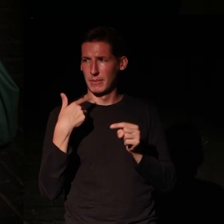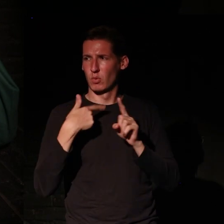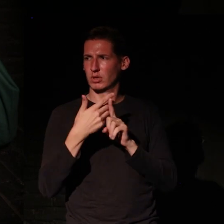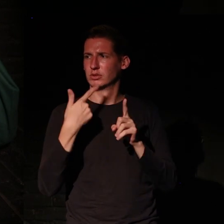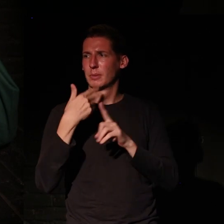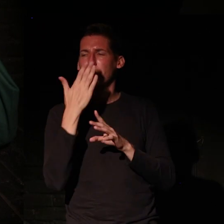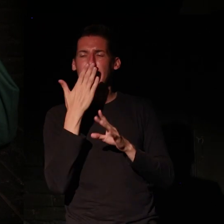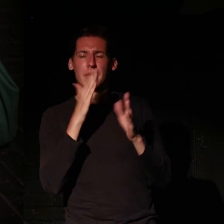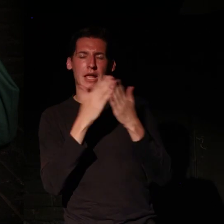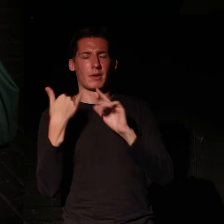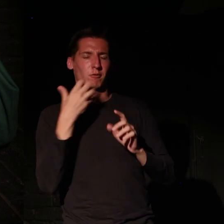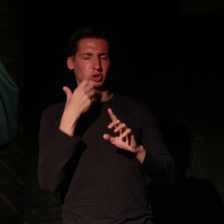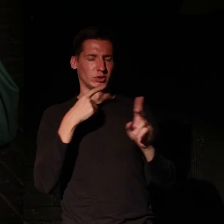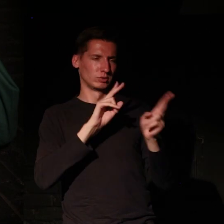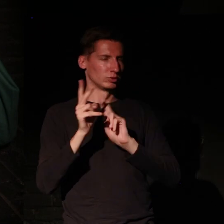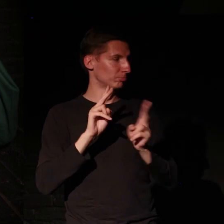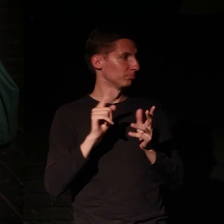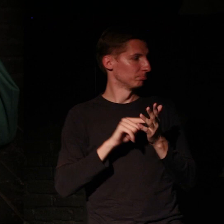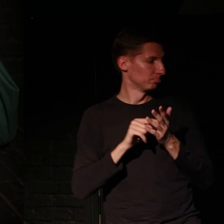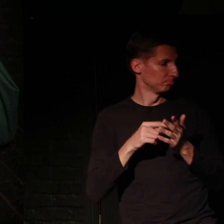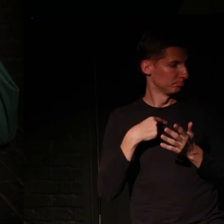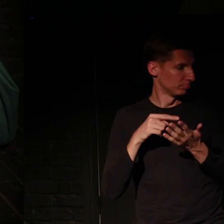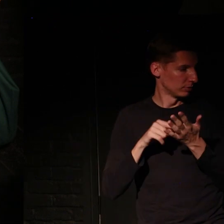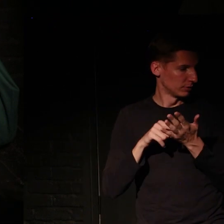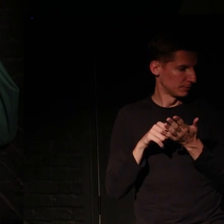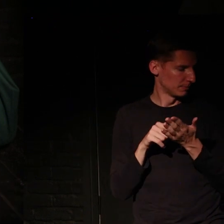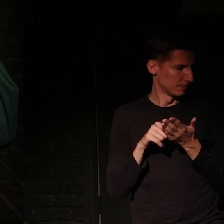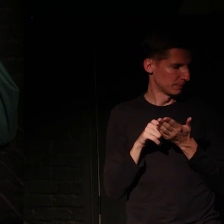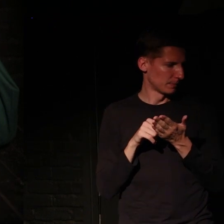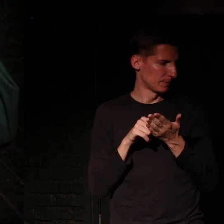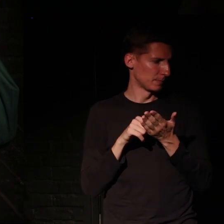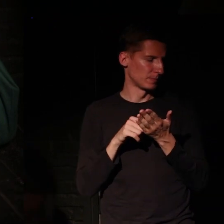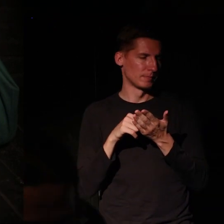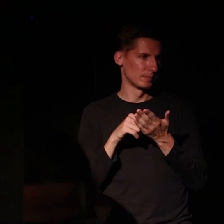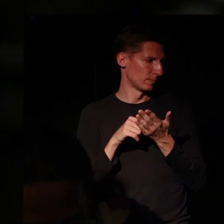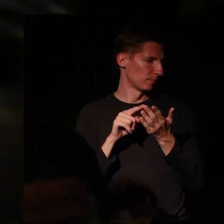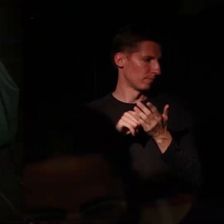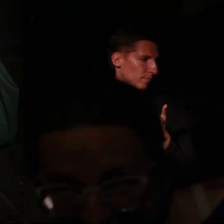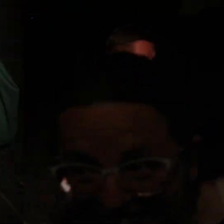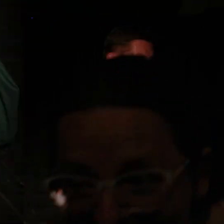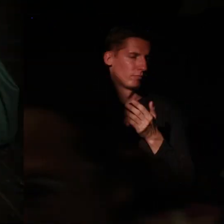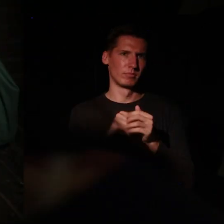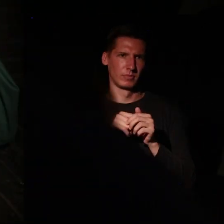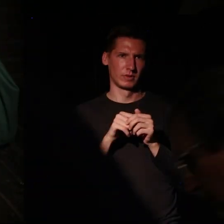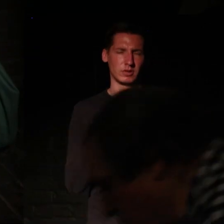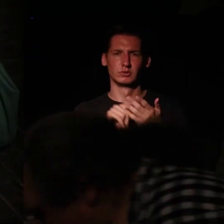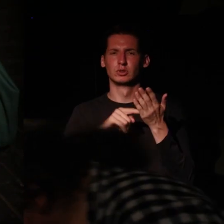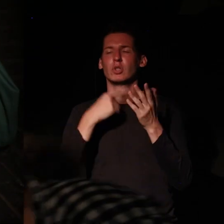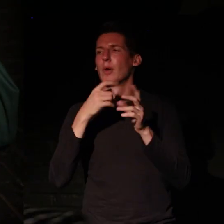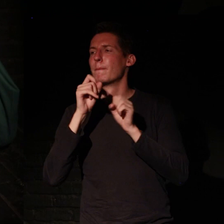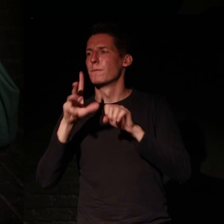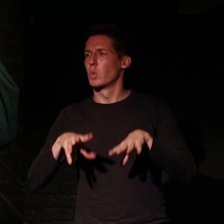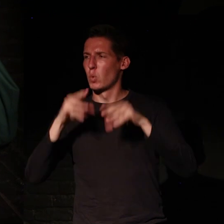Oczywiście, tak? Tutaj Pani podpowiada. Poczynając od interpunkcji. Potem o to,